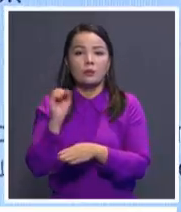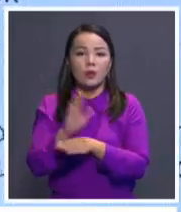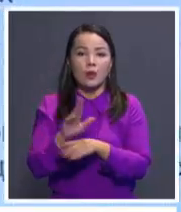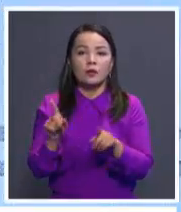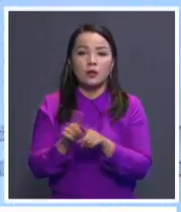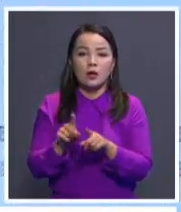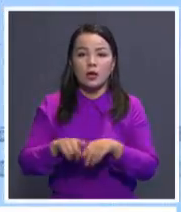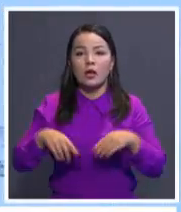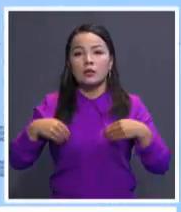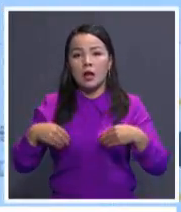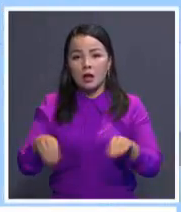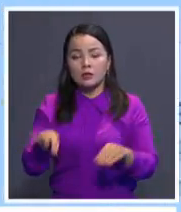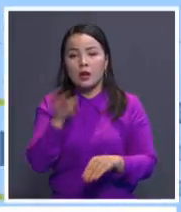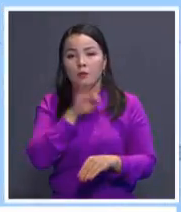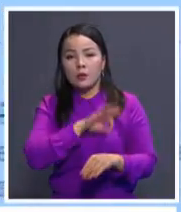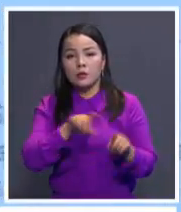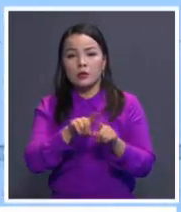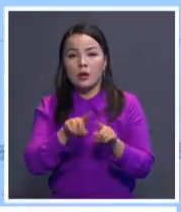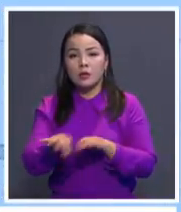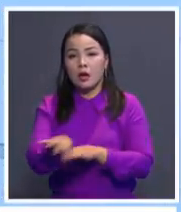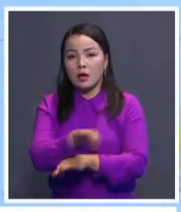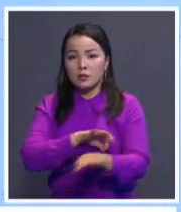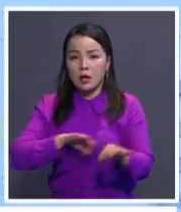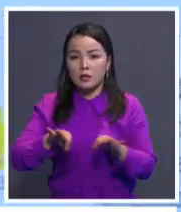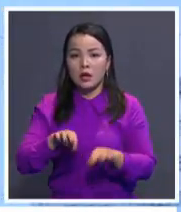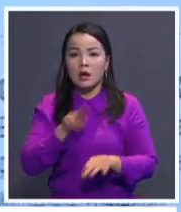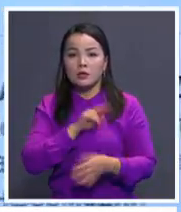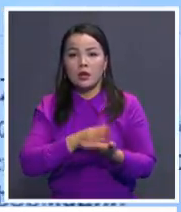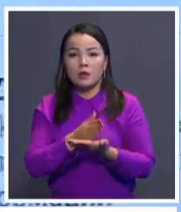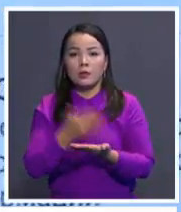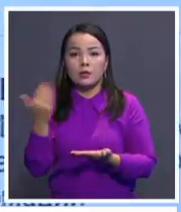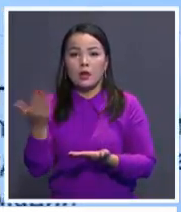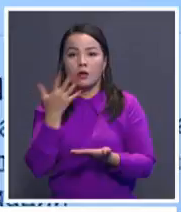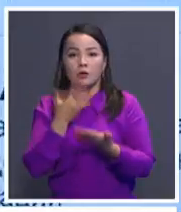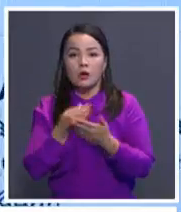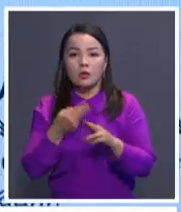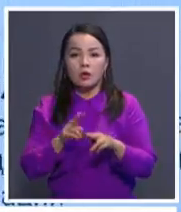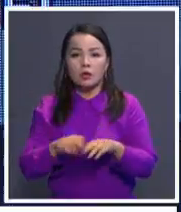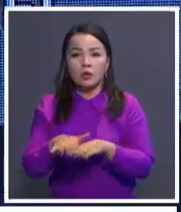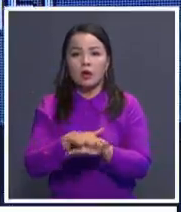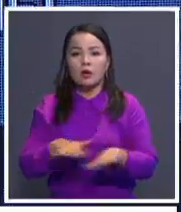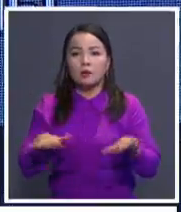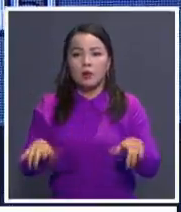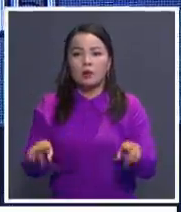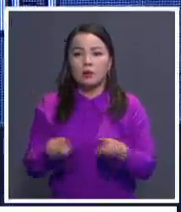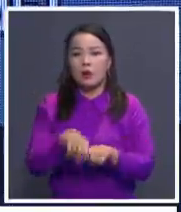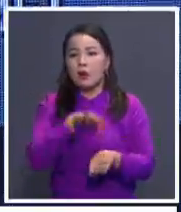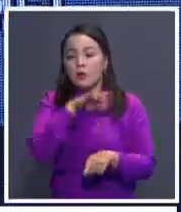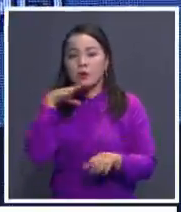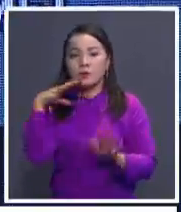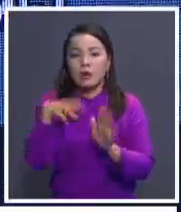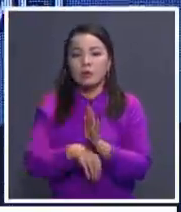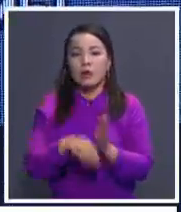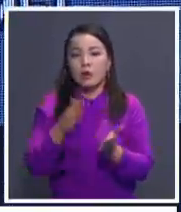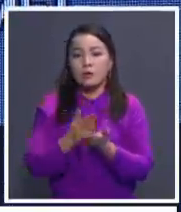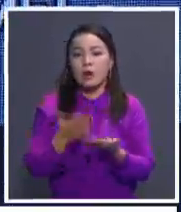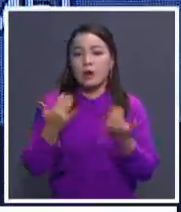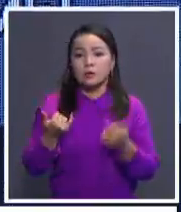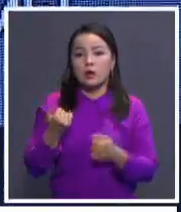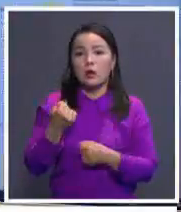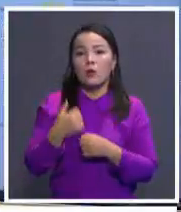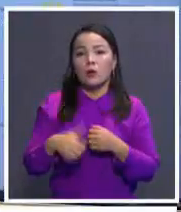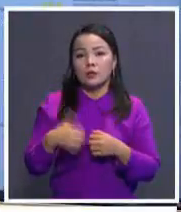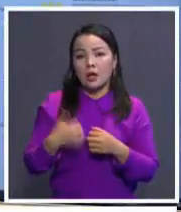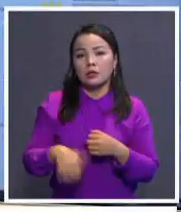беру, егістіктер мен жайылымдар картасы секілді қызметтер бар. Осы секілді сервистер салаға көптеп енгізілмек. Бұл